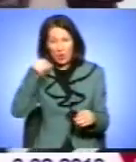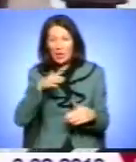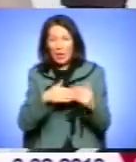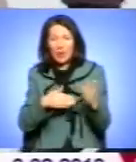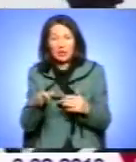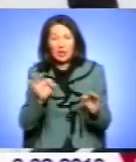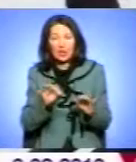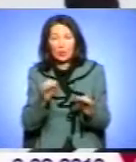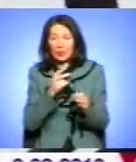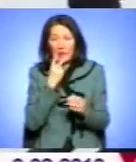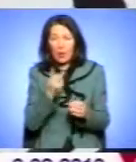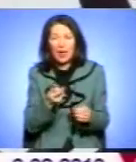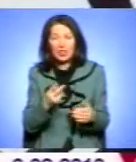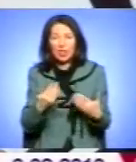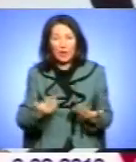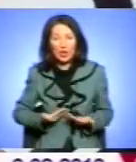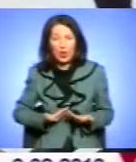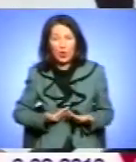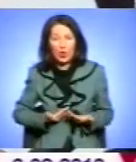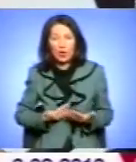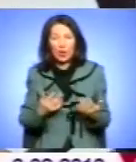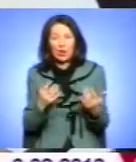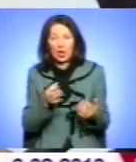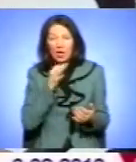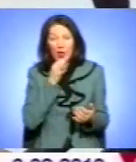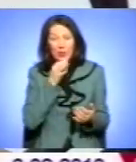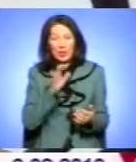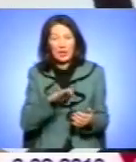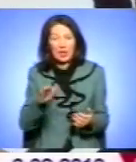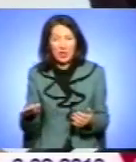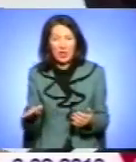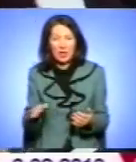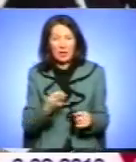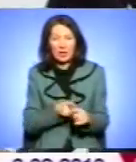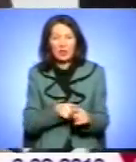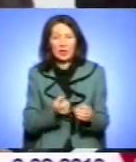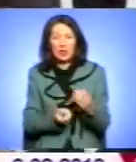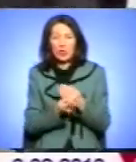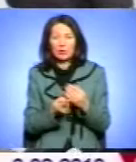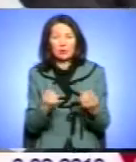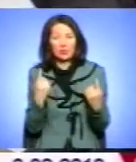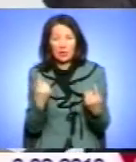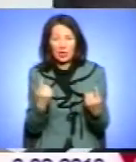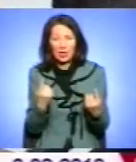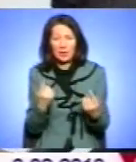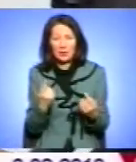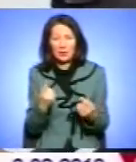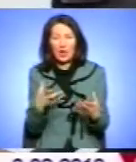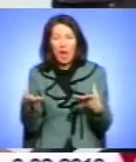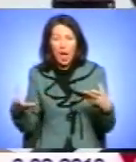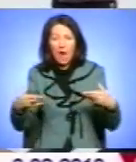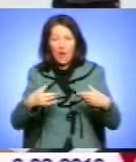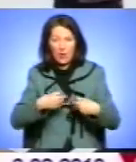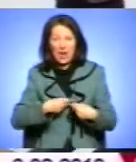цього бачити от вживу. І захоплення в дітей це викликало надзвичайно велике, ну і враження,